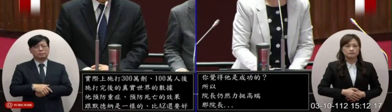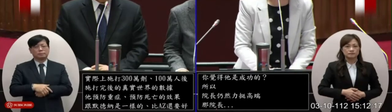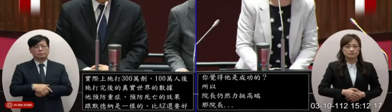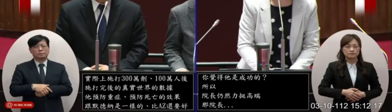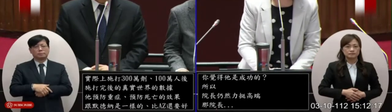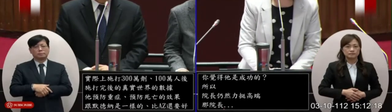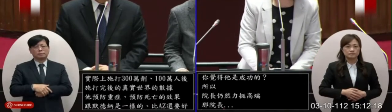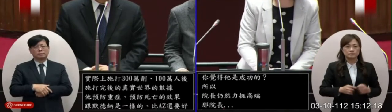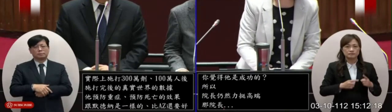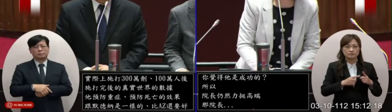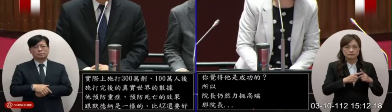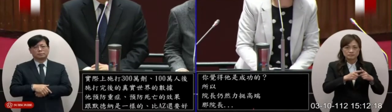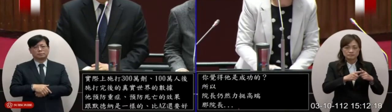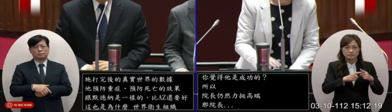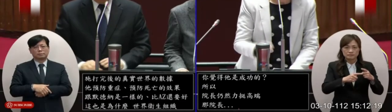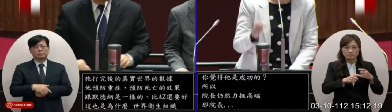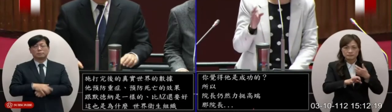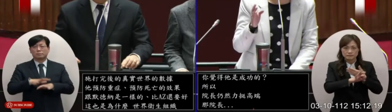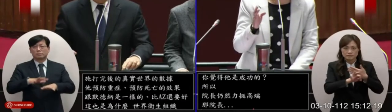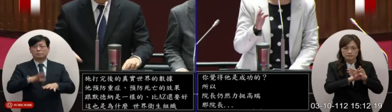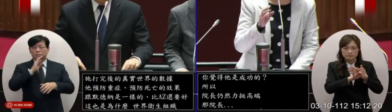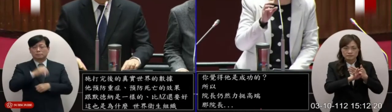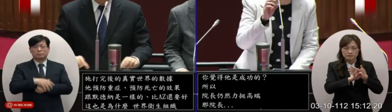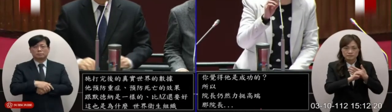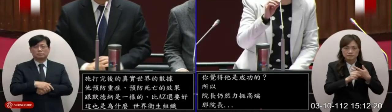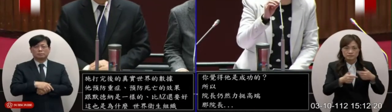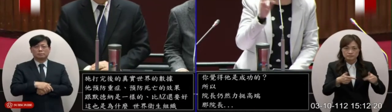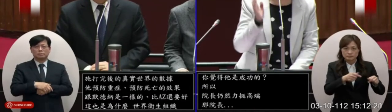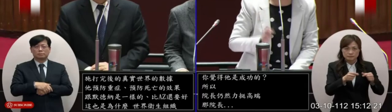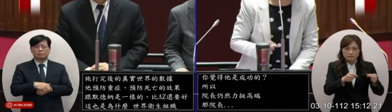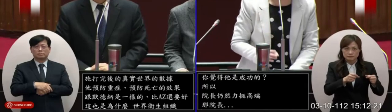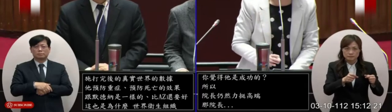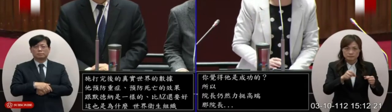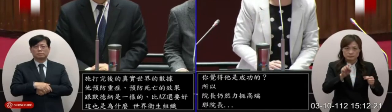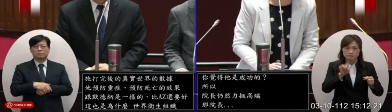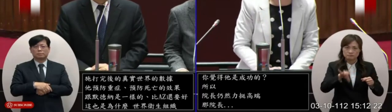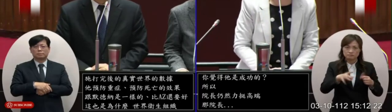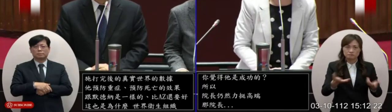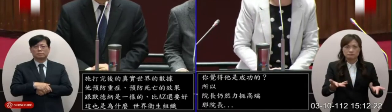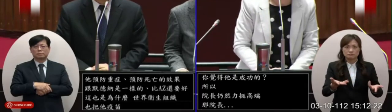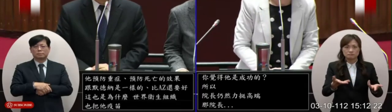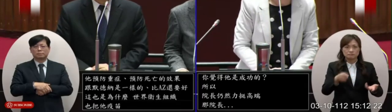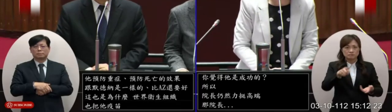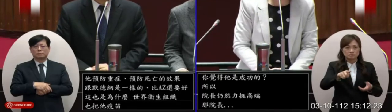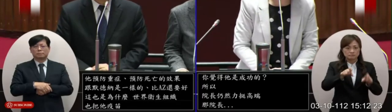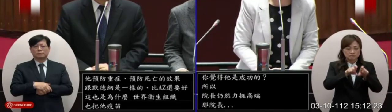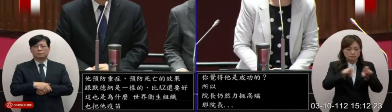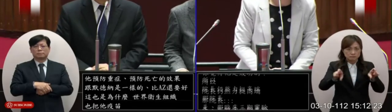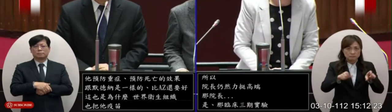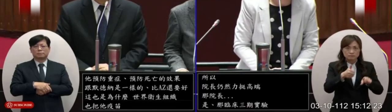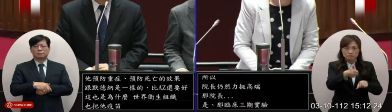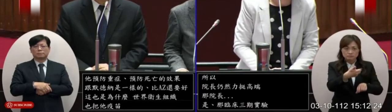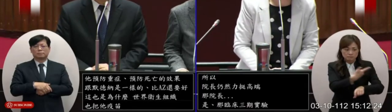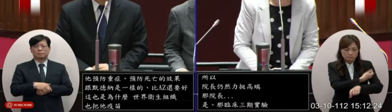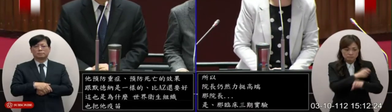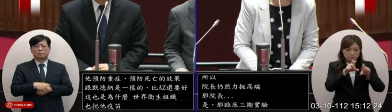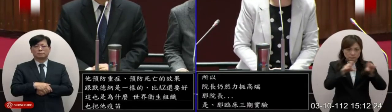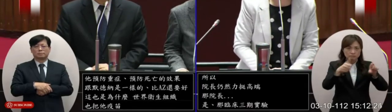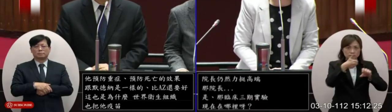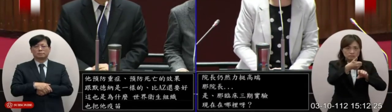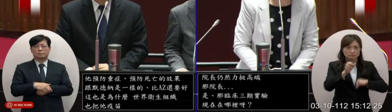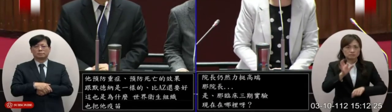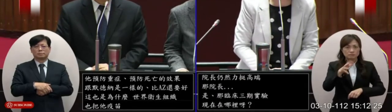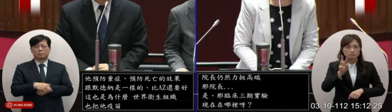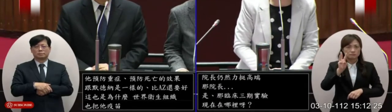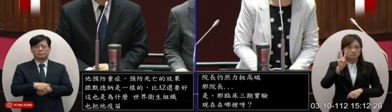床三期实验现在在哪里啊？ 现在临床 三期。院长，我想请教一下，这么好的疫苗，为什么